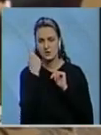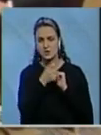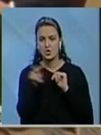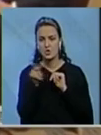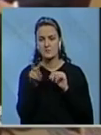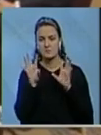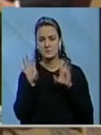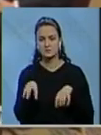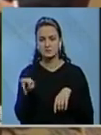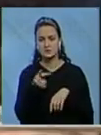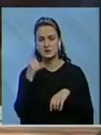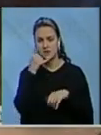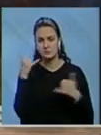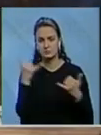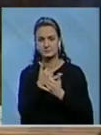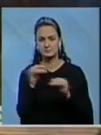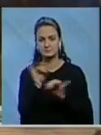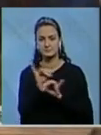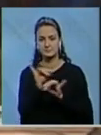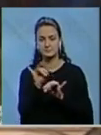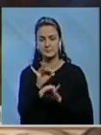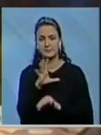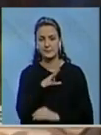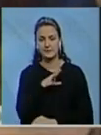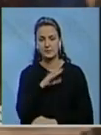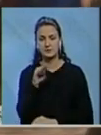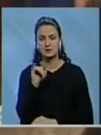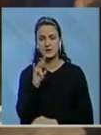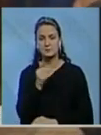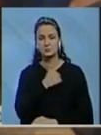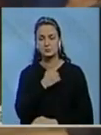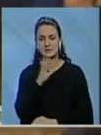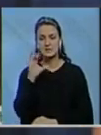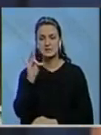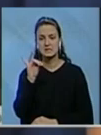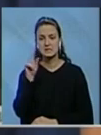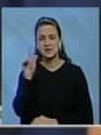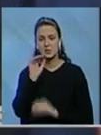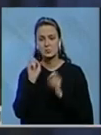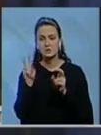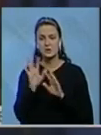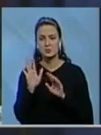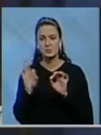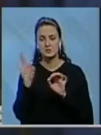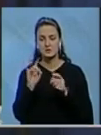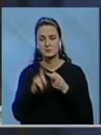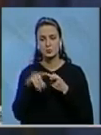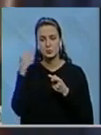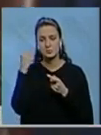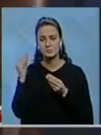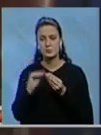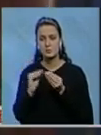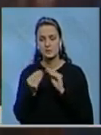ქვეყნის პრეზიდენტებმა ტელეფონით ისაუბრეს. Აღნიშნა, რომ ტრამპ სურს სირიაში უსაფრთხოებასთან დაკავშირებული თურქეთის